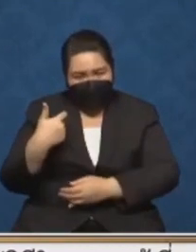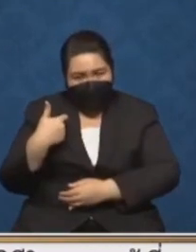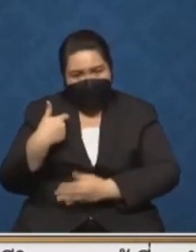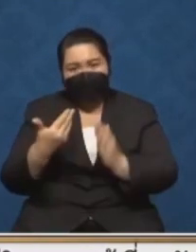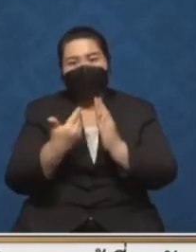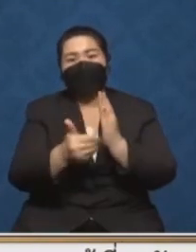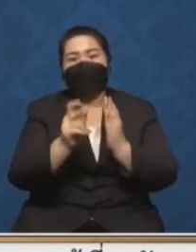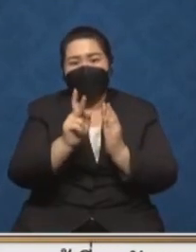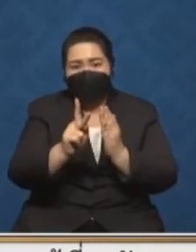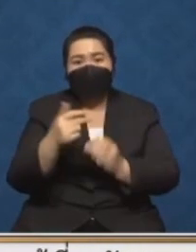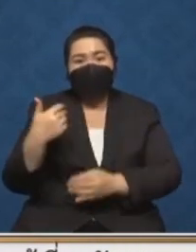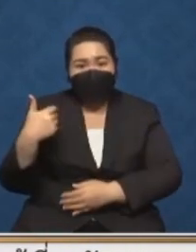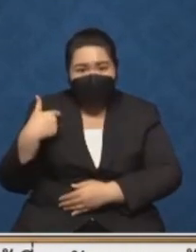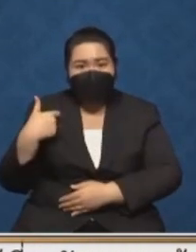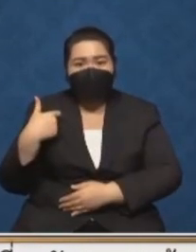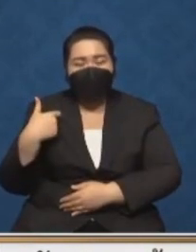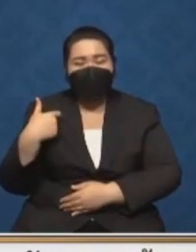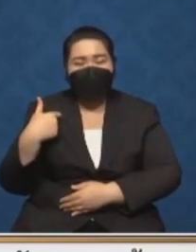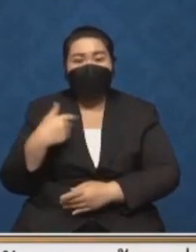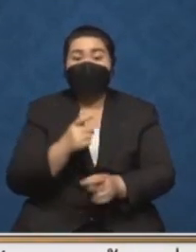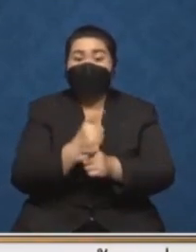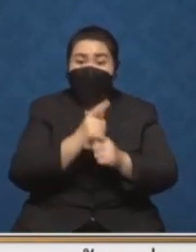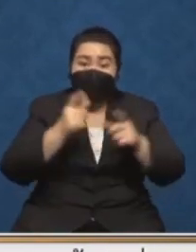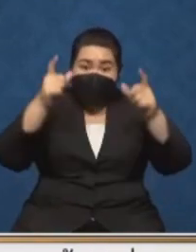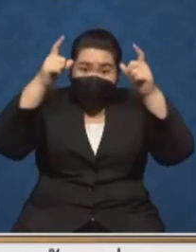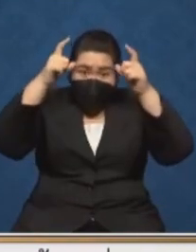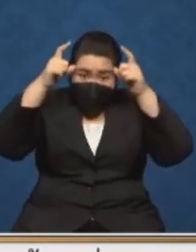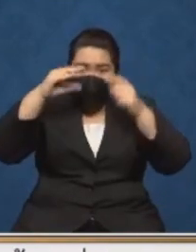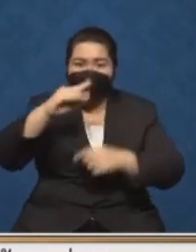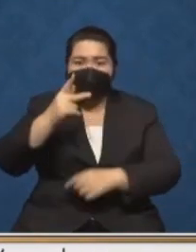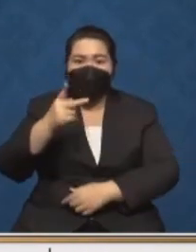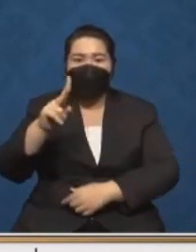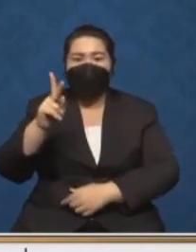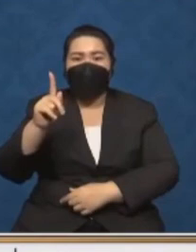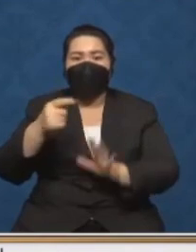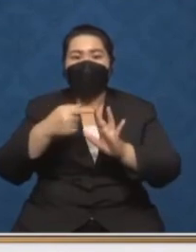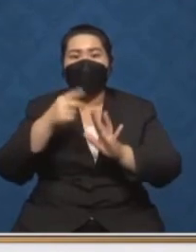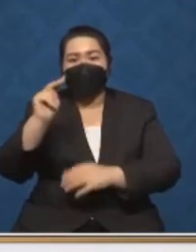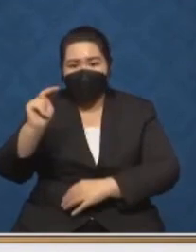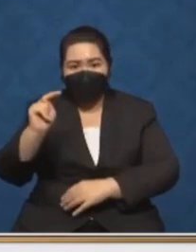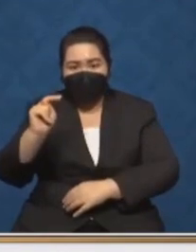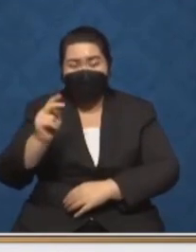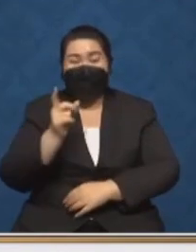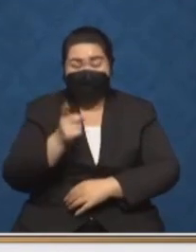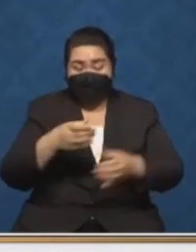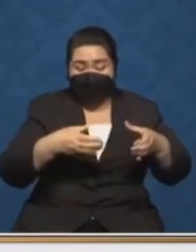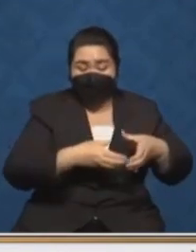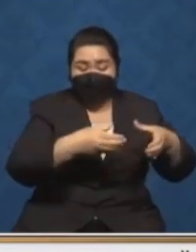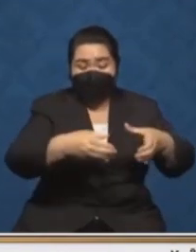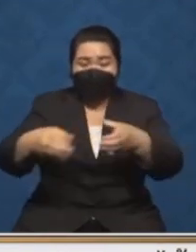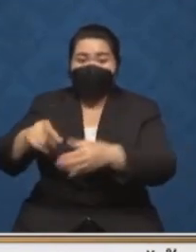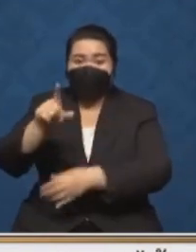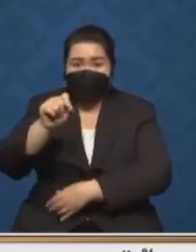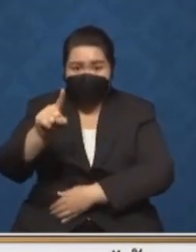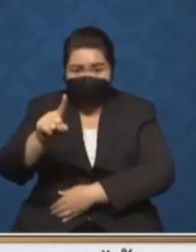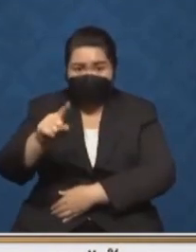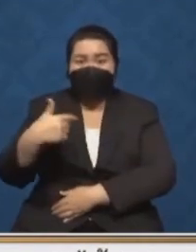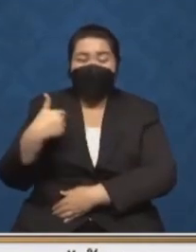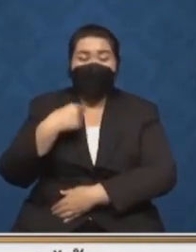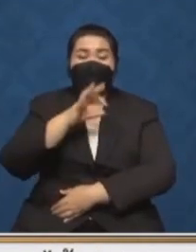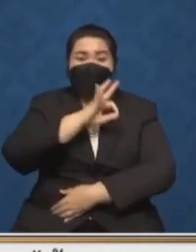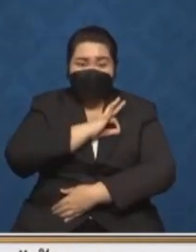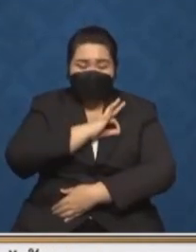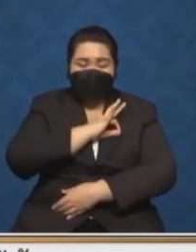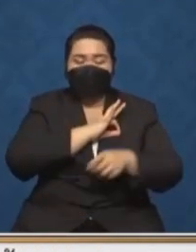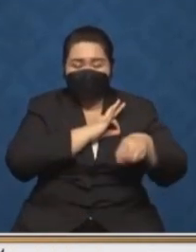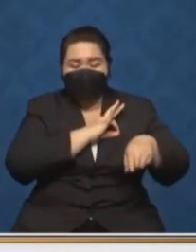ะสินในกลุม 22 กลุมแต่ละกลุมก็มีสมาชิของตัวเ